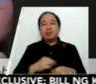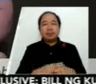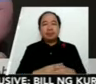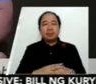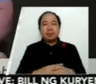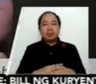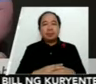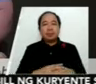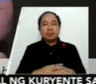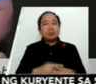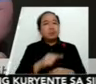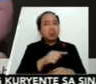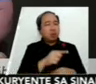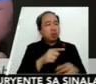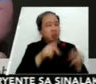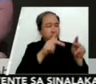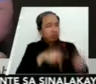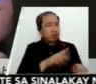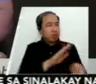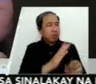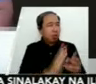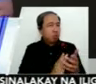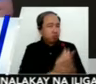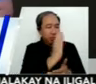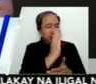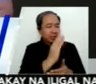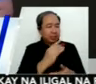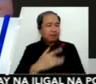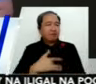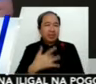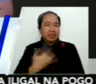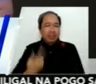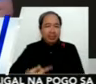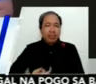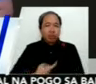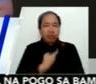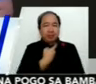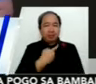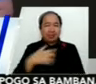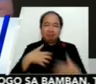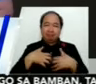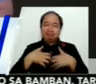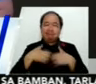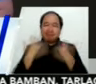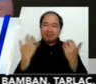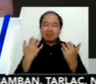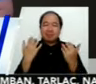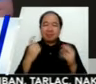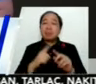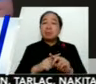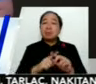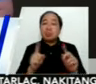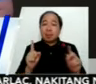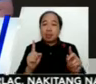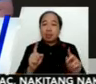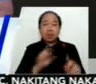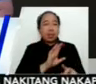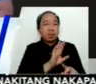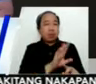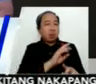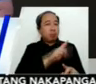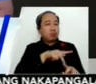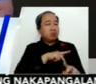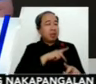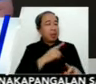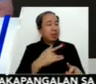Liza Marcos na makaramdam ng sama ng loob at galit. Subalit, ang kanyang personal na damdamin